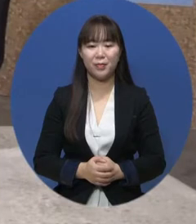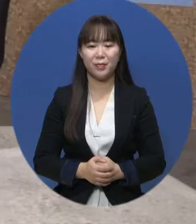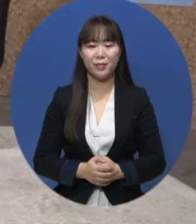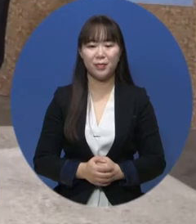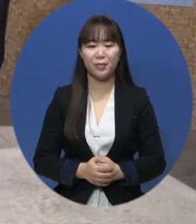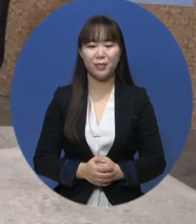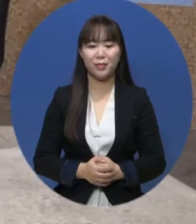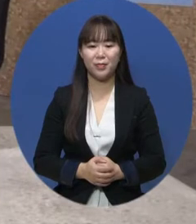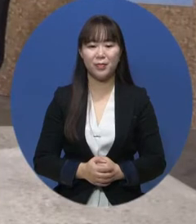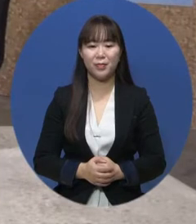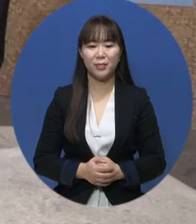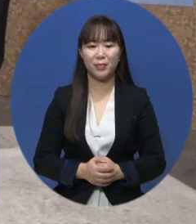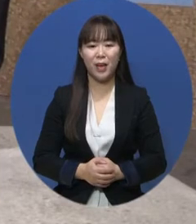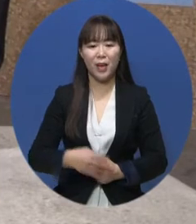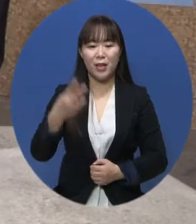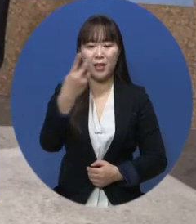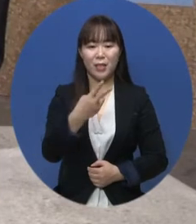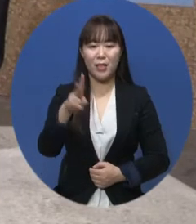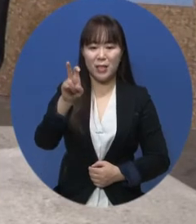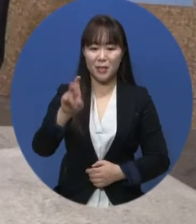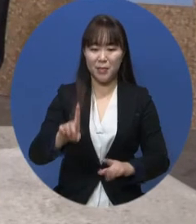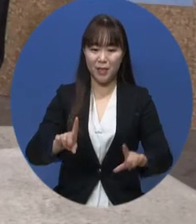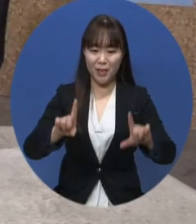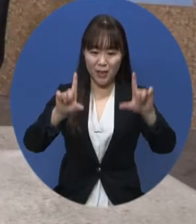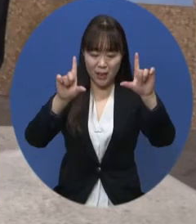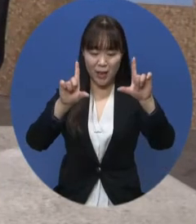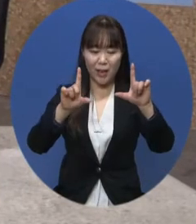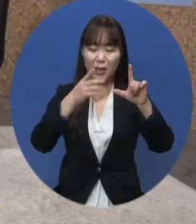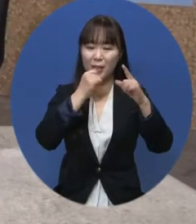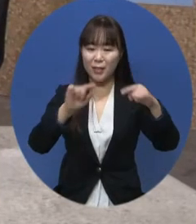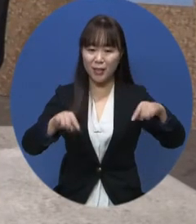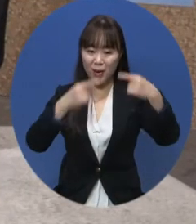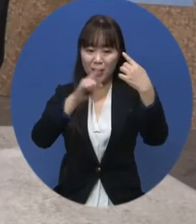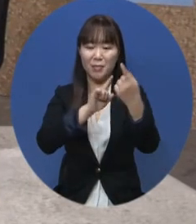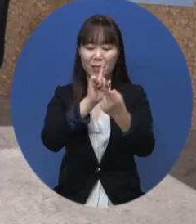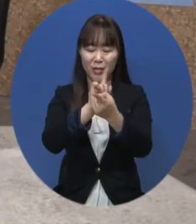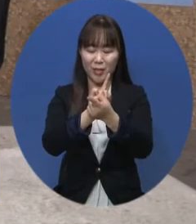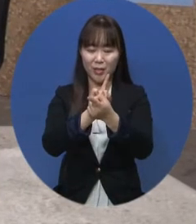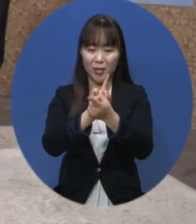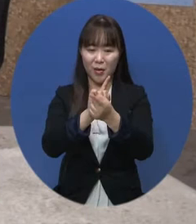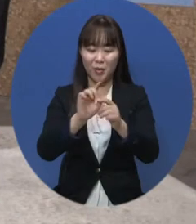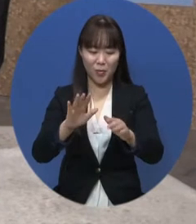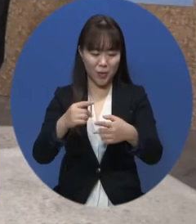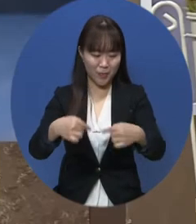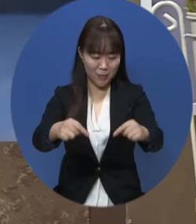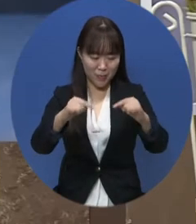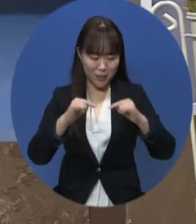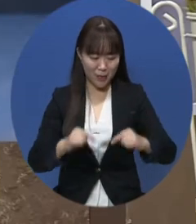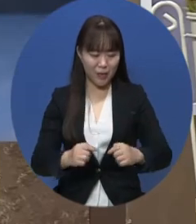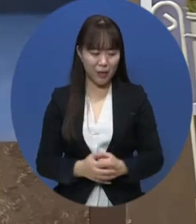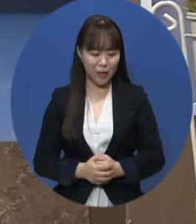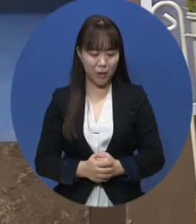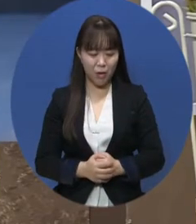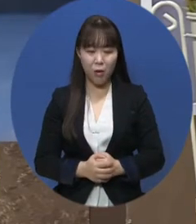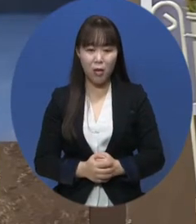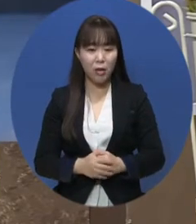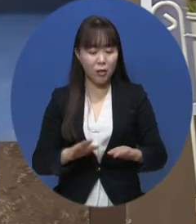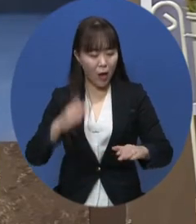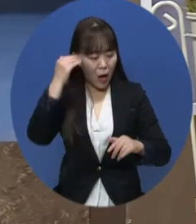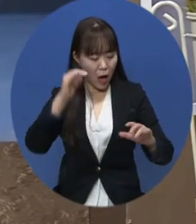네, 또 2021년 이 새해 설날을 맞아서 나와주셨는데요. 그렇다면